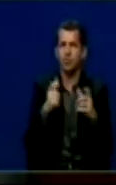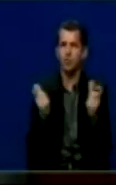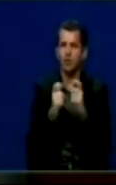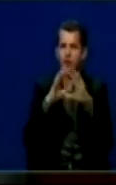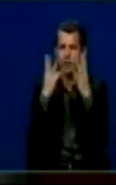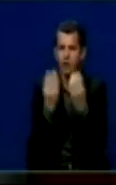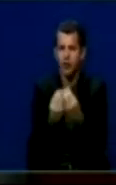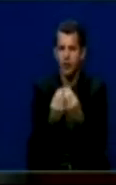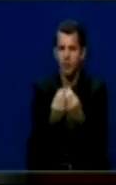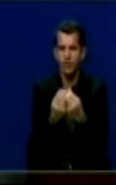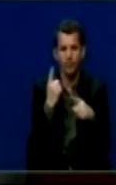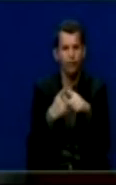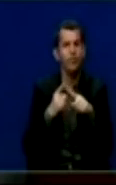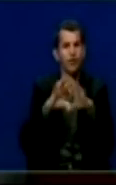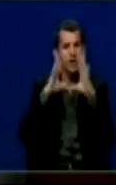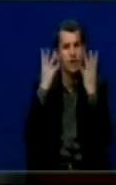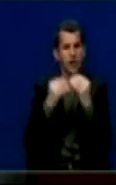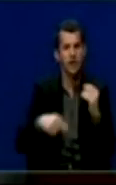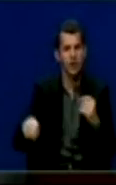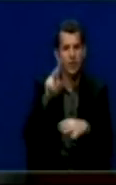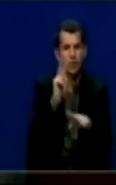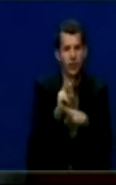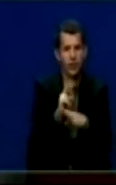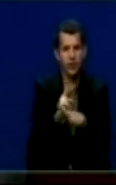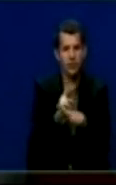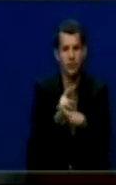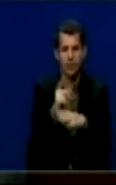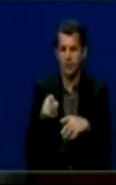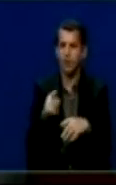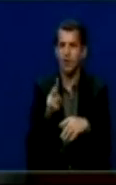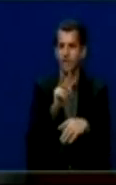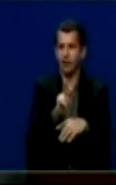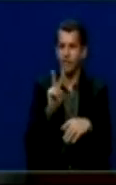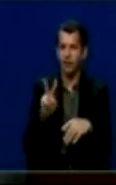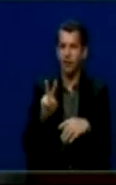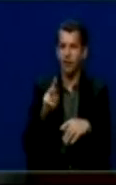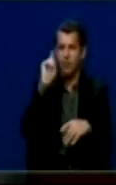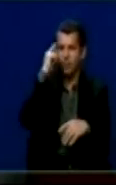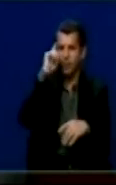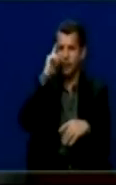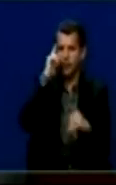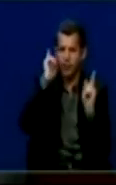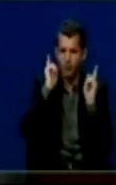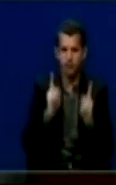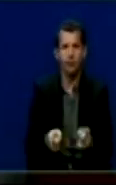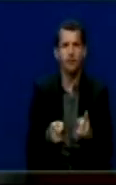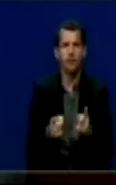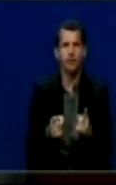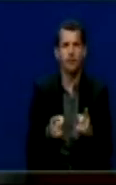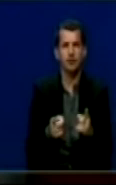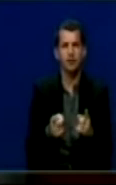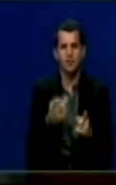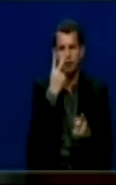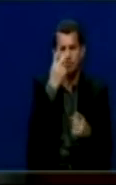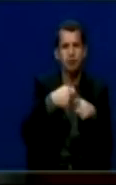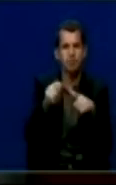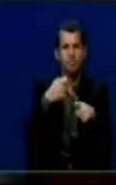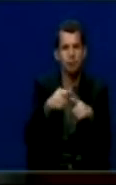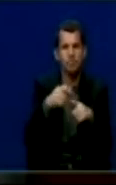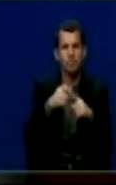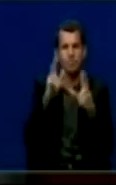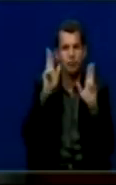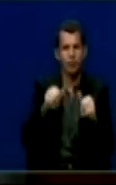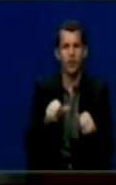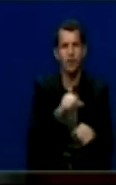masa duhet të jenë të gjithanshme. Prandaj lëvizja vetëvendosje konsideron se në këtë drejtim duhet të marrë disa hapa njëkohësisht për funksionalizimin e